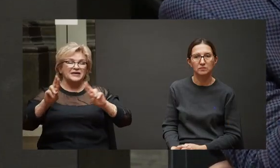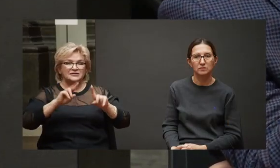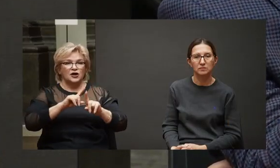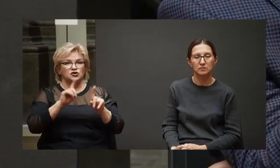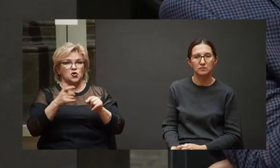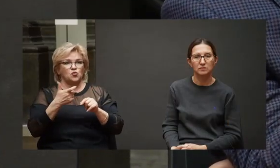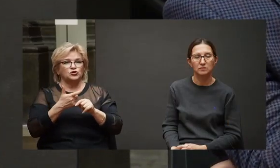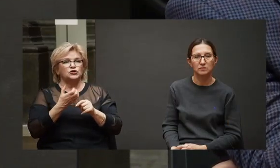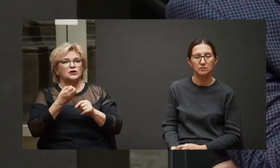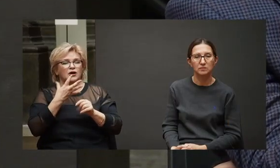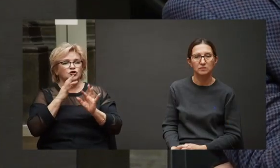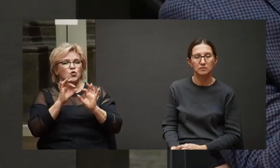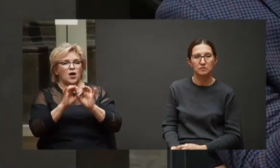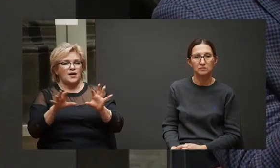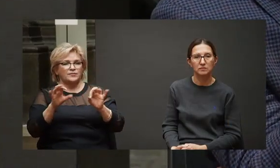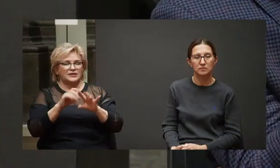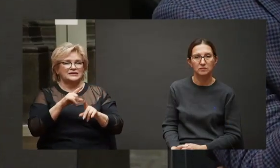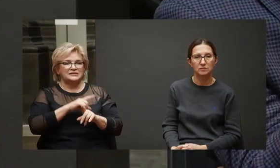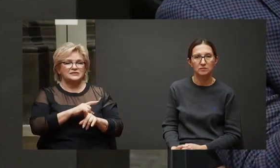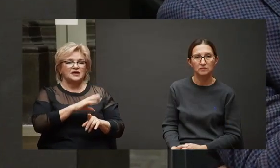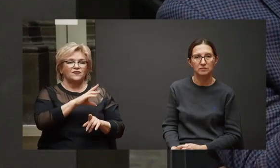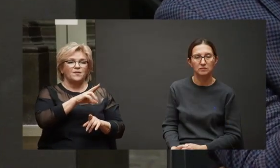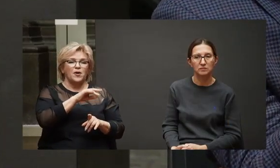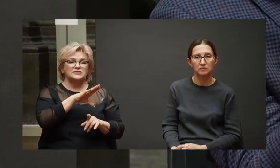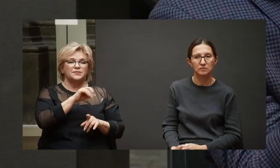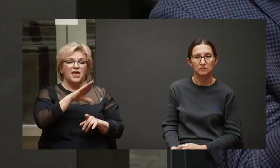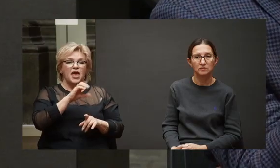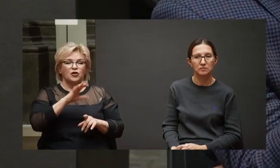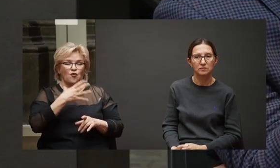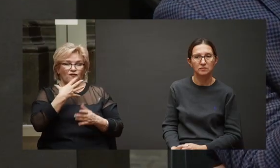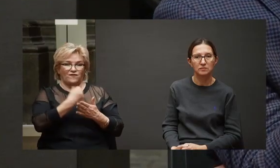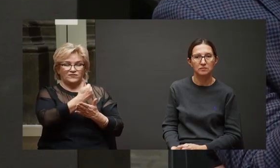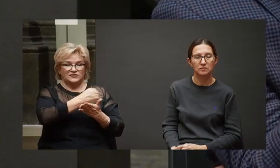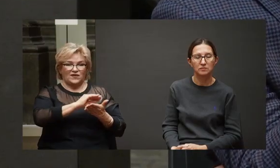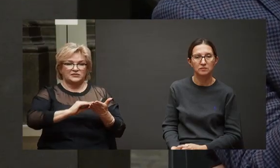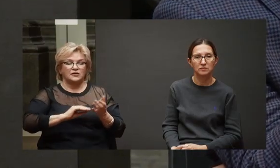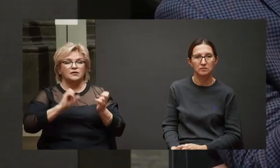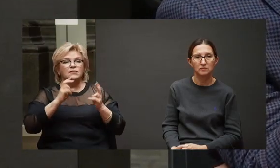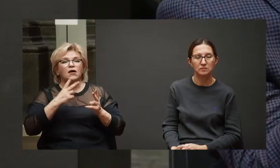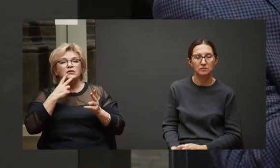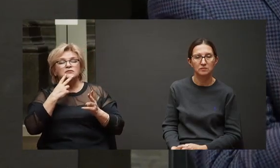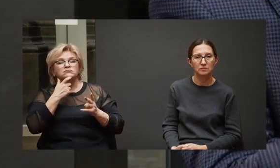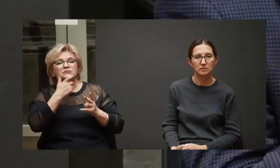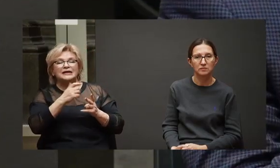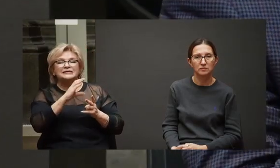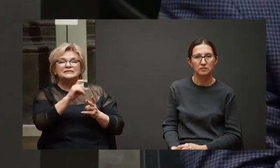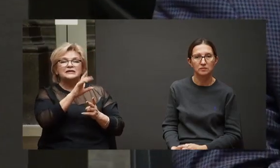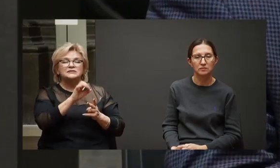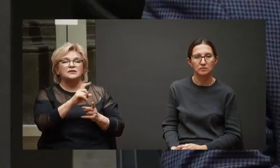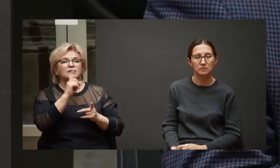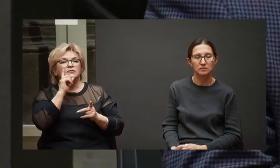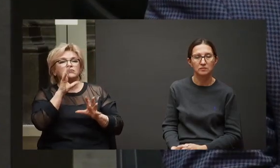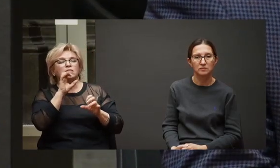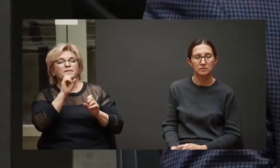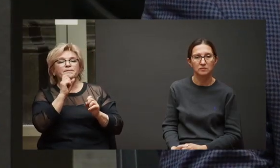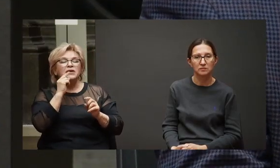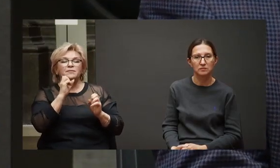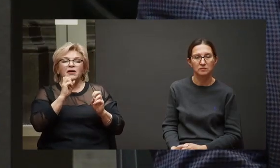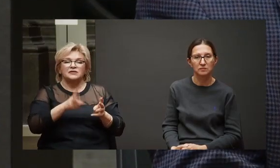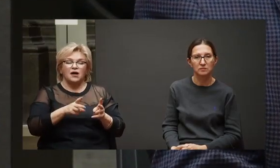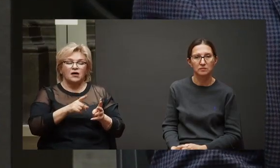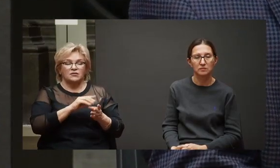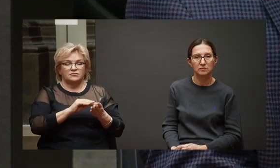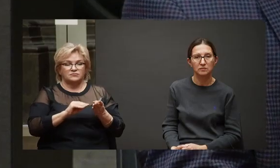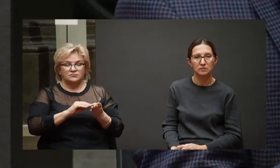время объяснил Глеб Геннадьевич Поспелов в одной из своих статей «Как смотреть Сезанна и как его понимать». Ты